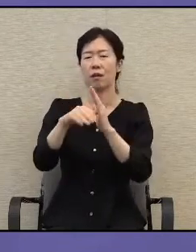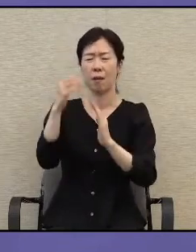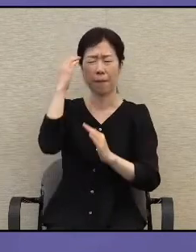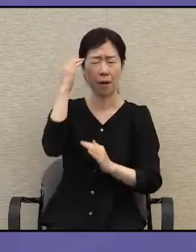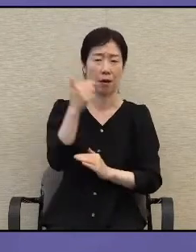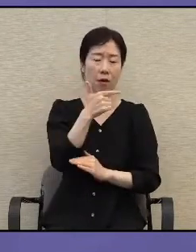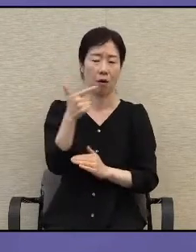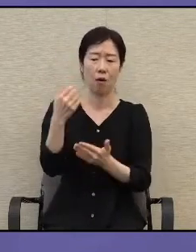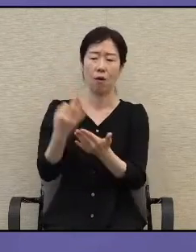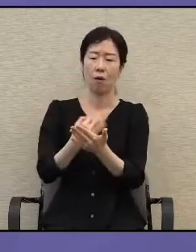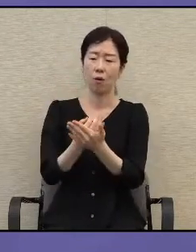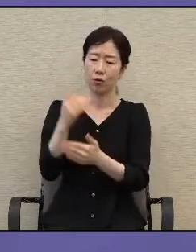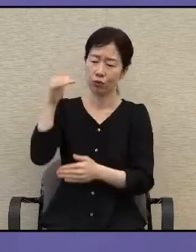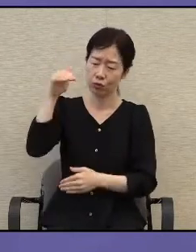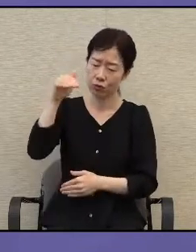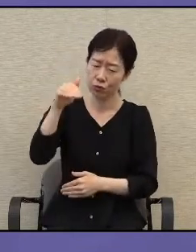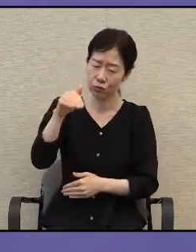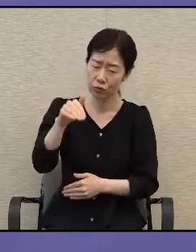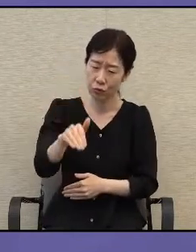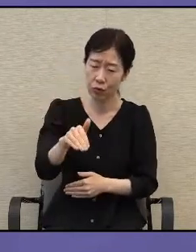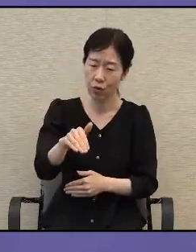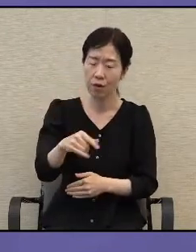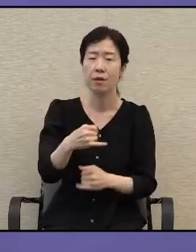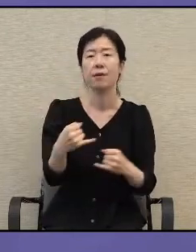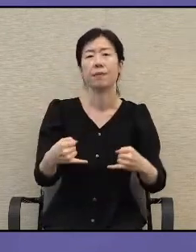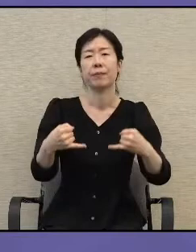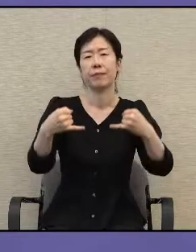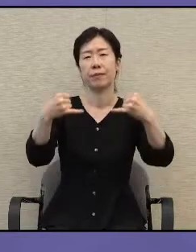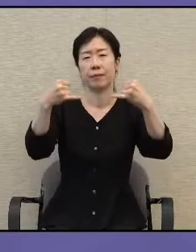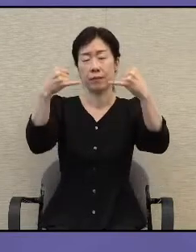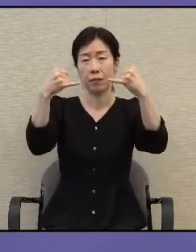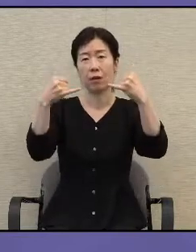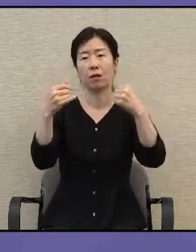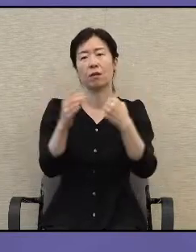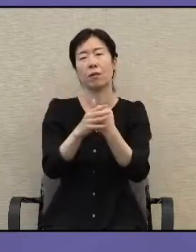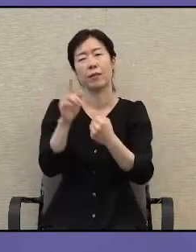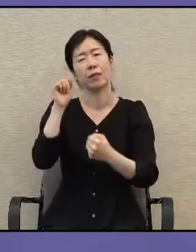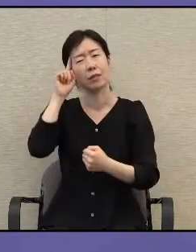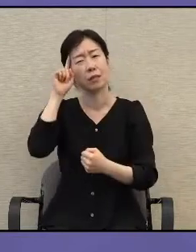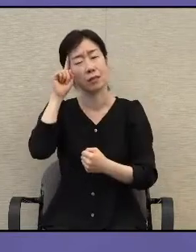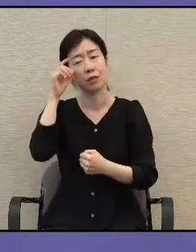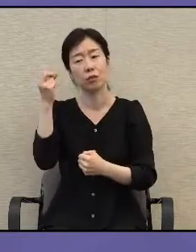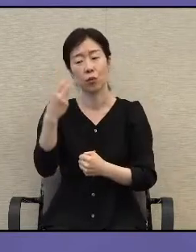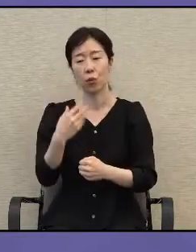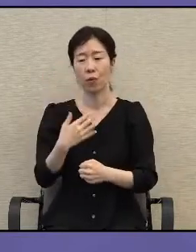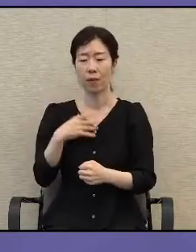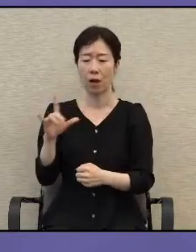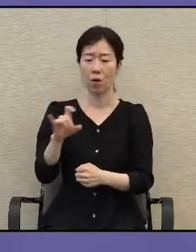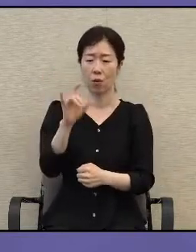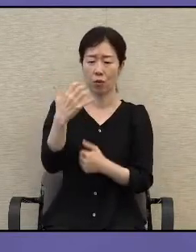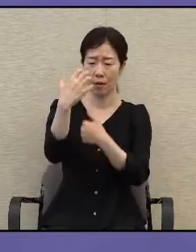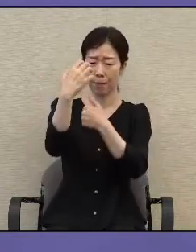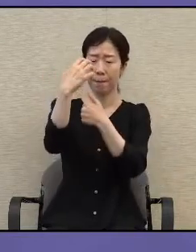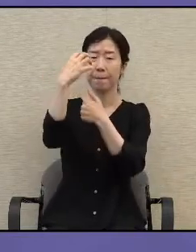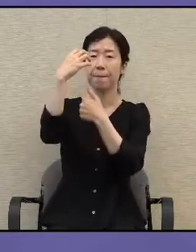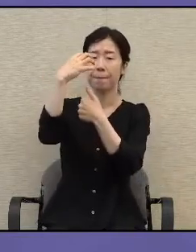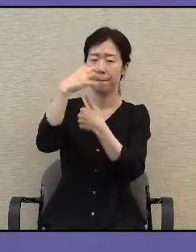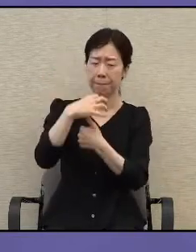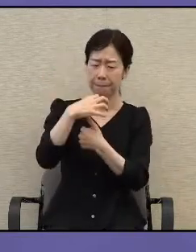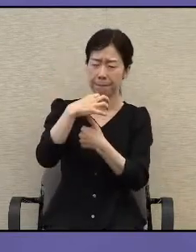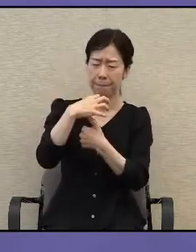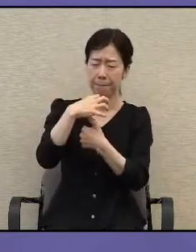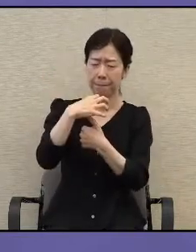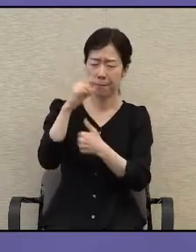또 수입이 감소하고 가계비 스트레스가 높다는 비율이 높았습니다. 또한 확진, 자가격리, 진단검사 같은 이런 외상적